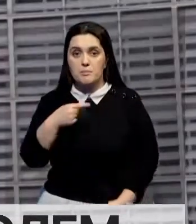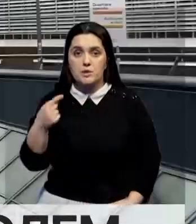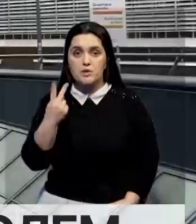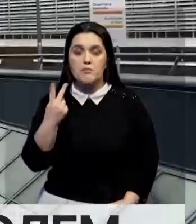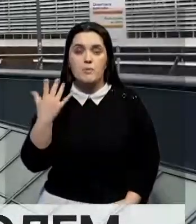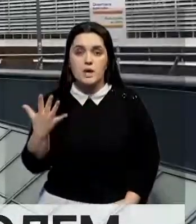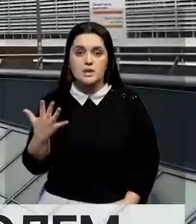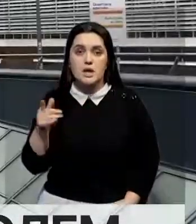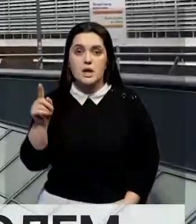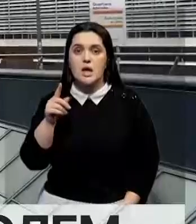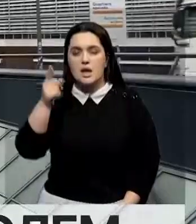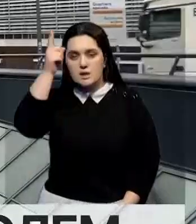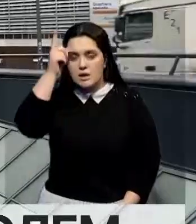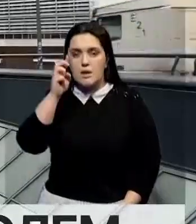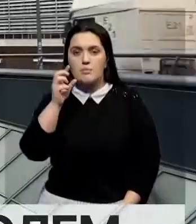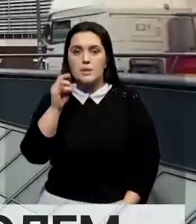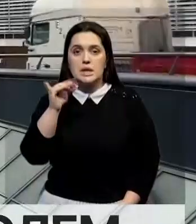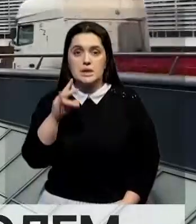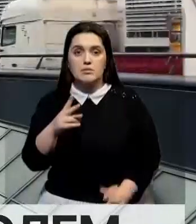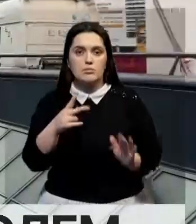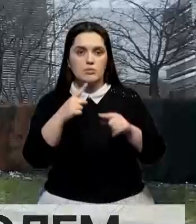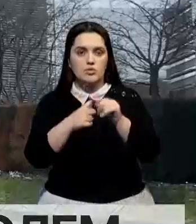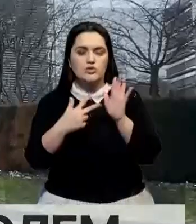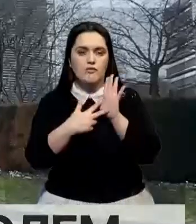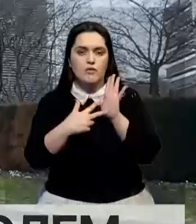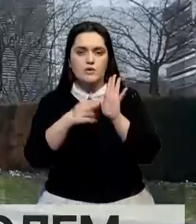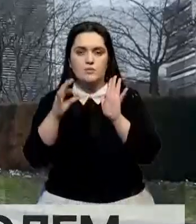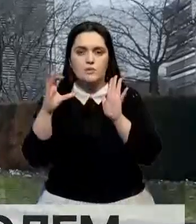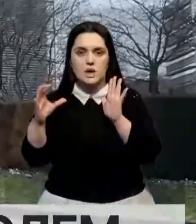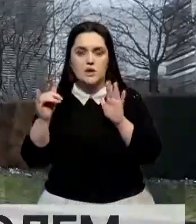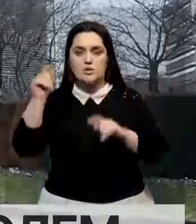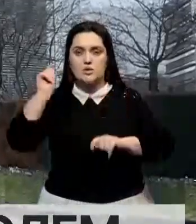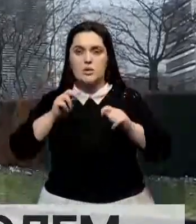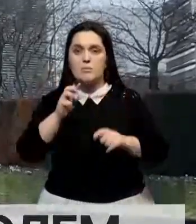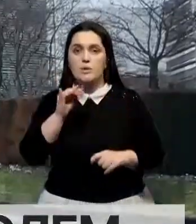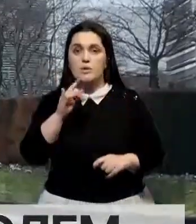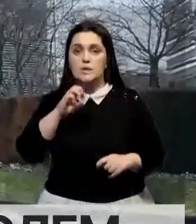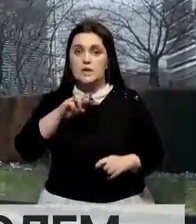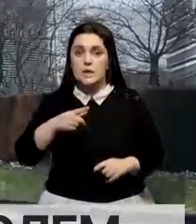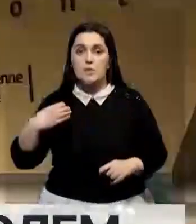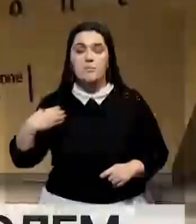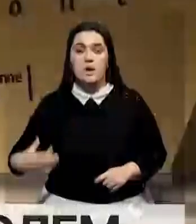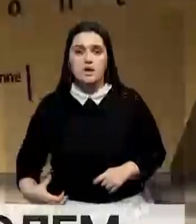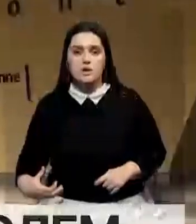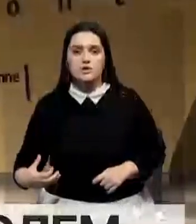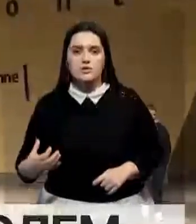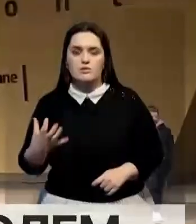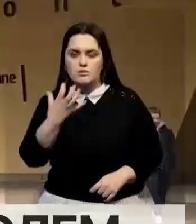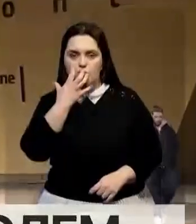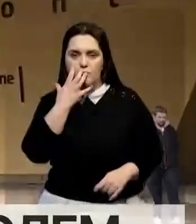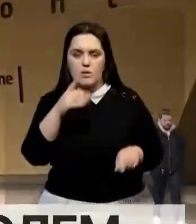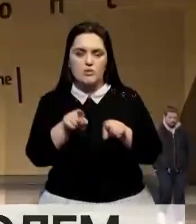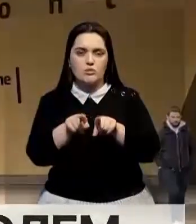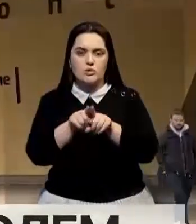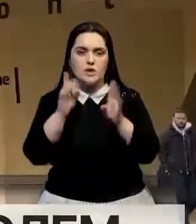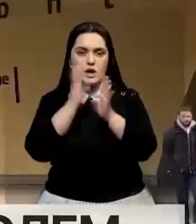25, в том же Берлине 8 градусов тепла. И ожидается дождь. А в Брюсселе и Париже еще на несколько градусов теплее.